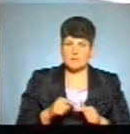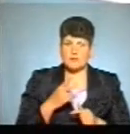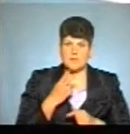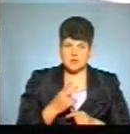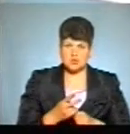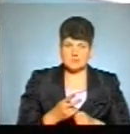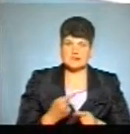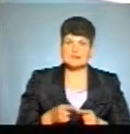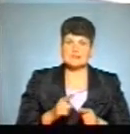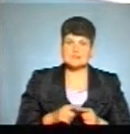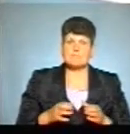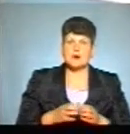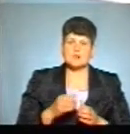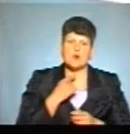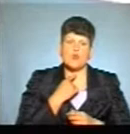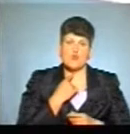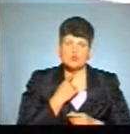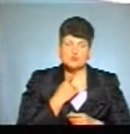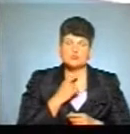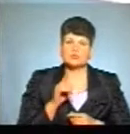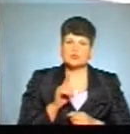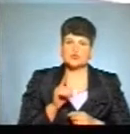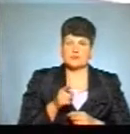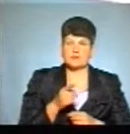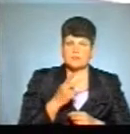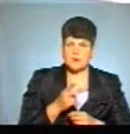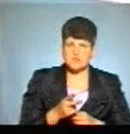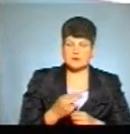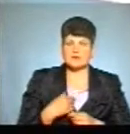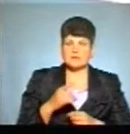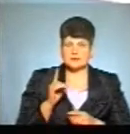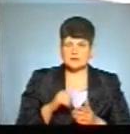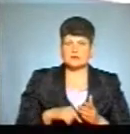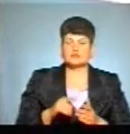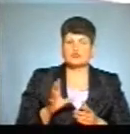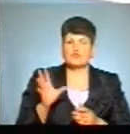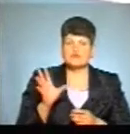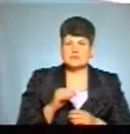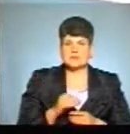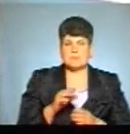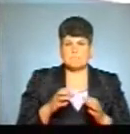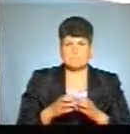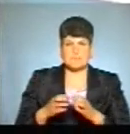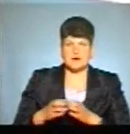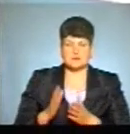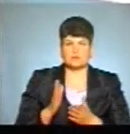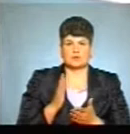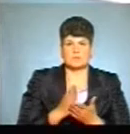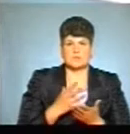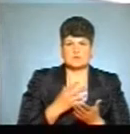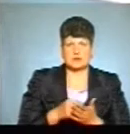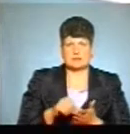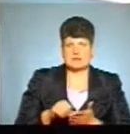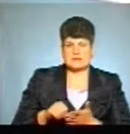побачили, це партія «Голос», що ми бачимо, ну, хоча я переконаний, що всі топові партії, вони будуть мати своїх представників